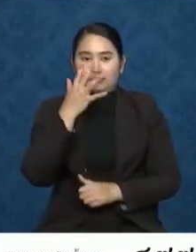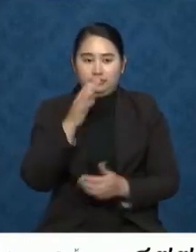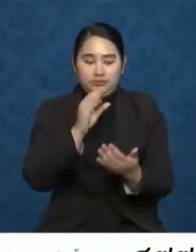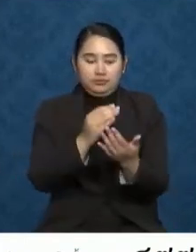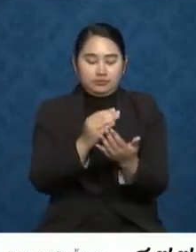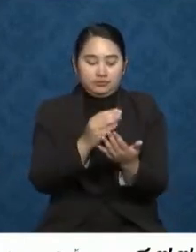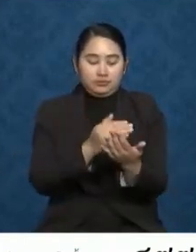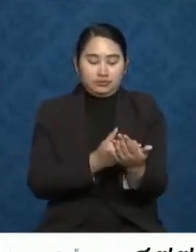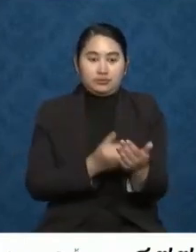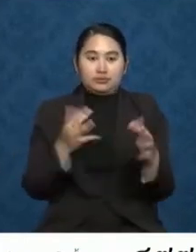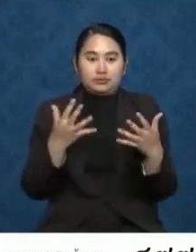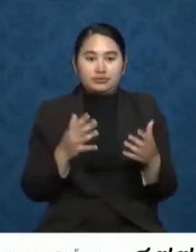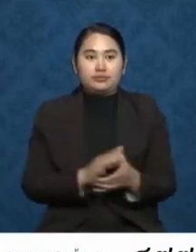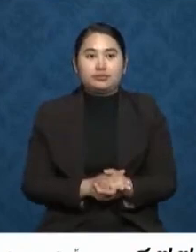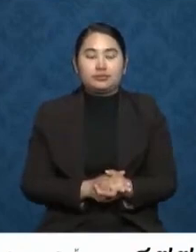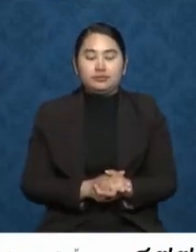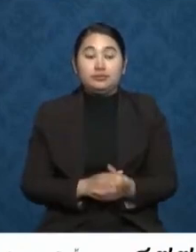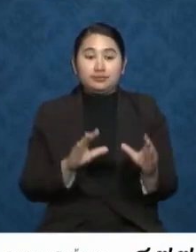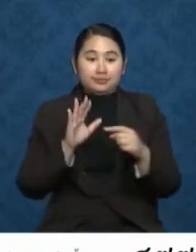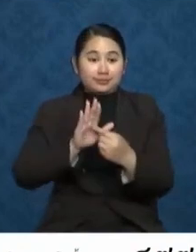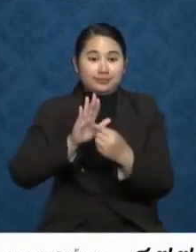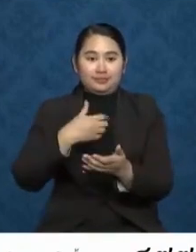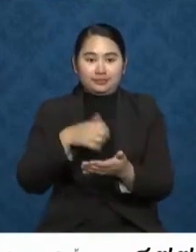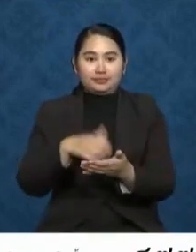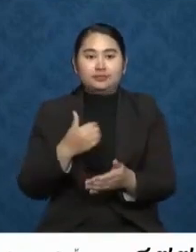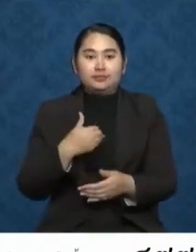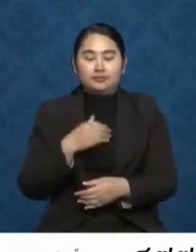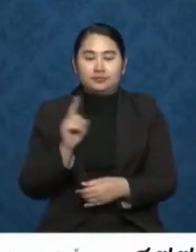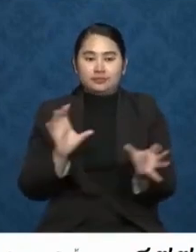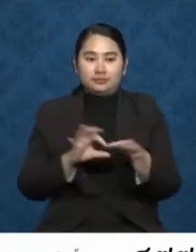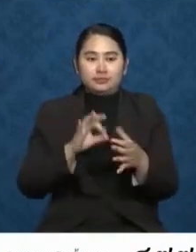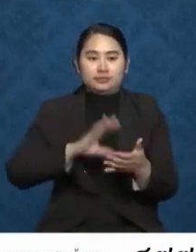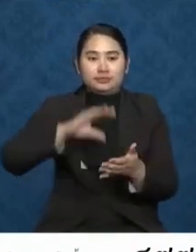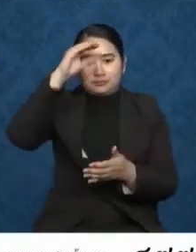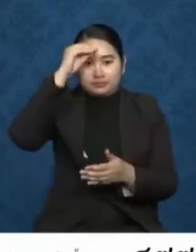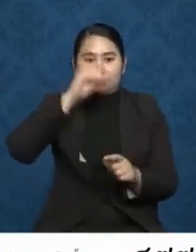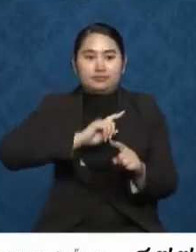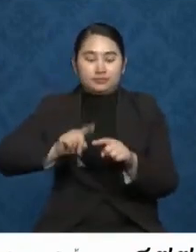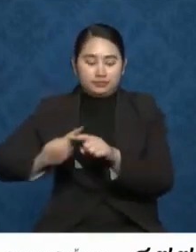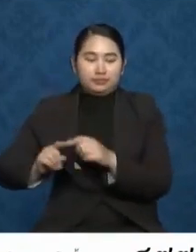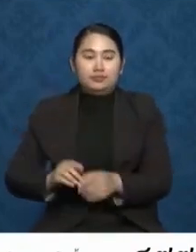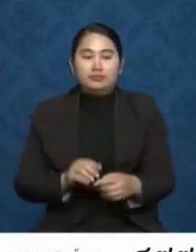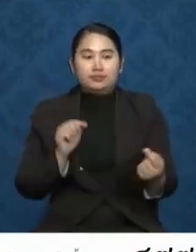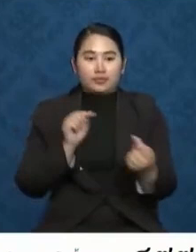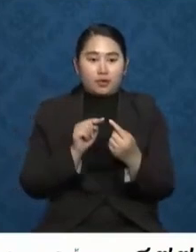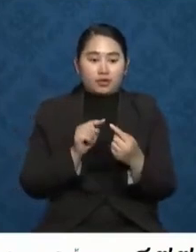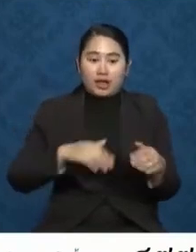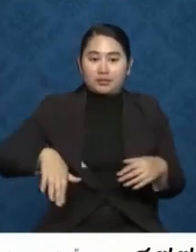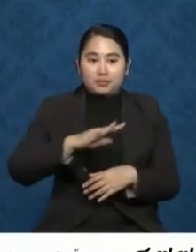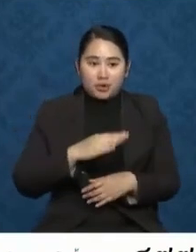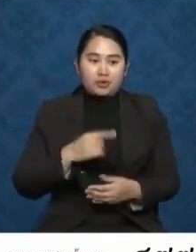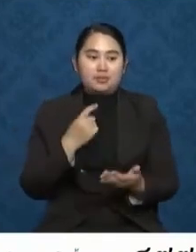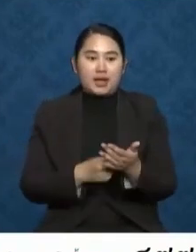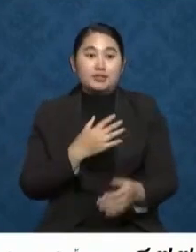ไม่ใส่งบประมาณว่าหลายคนเรามียกตัวอย่างนะครับเรามีเรื่องเกี่ยวกับการศึกษา education for all การศึกษาสำหรับทุกคนประกันสุขภาพทั่วห